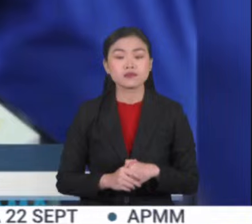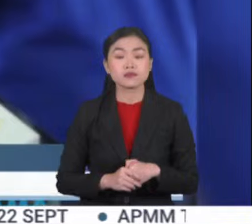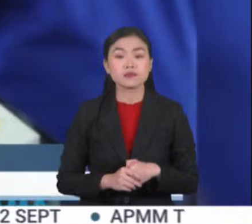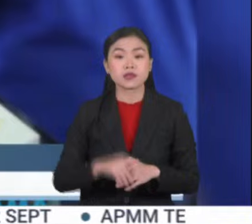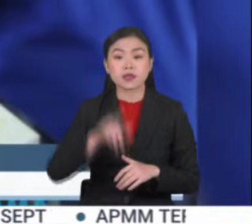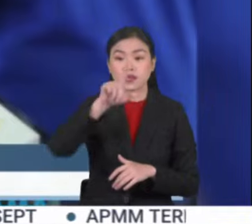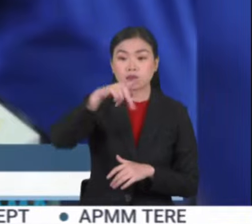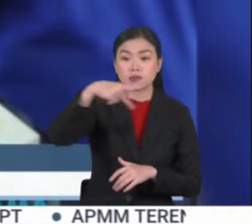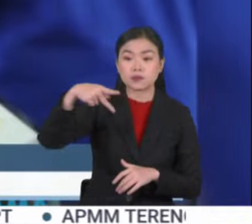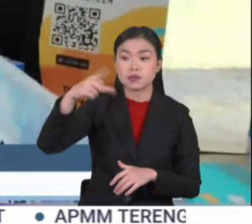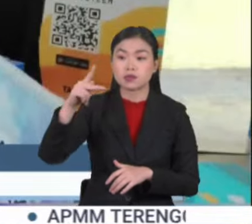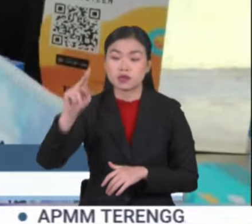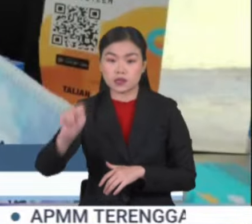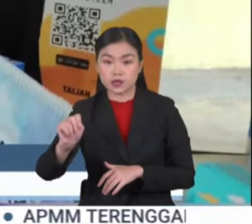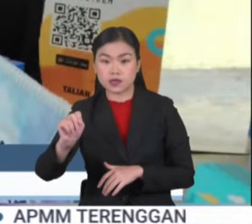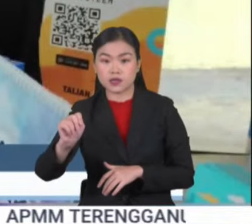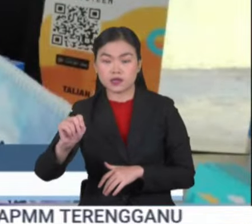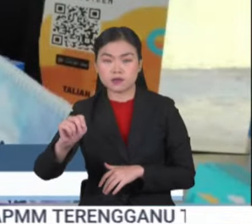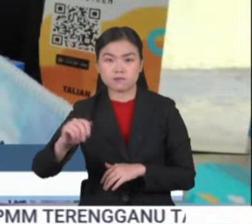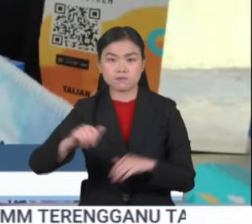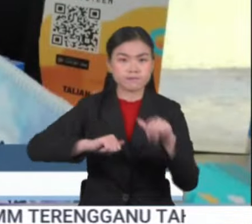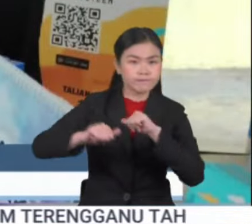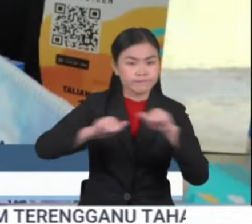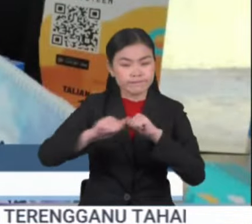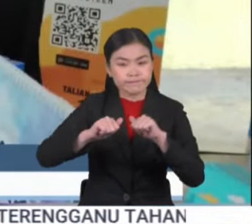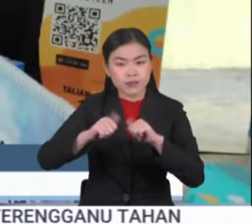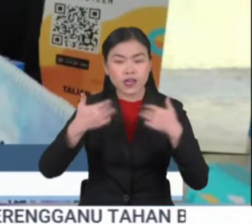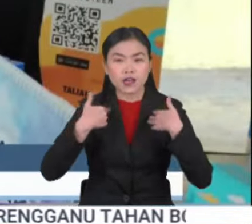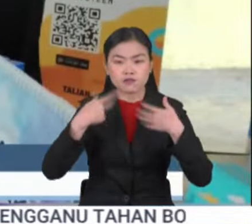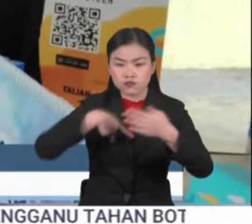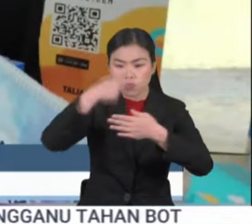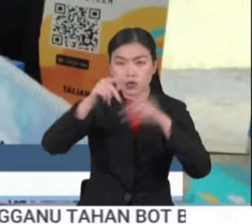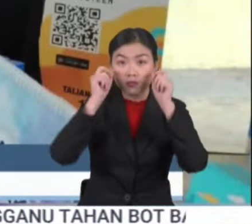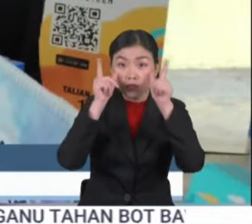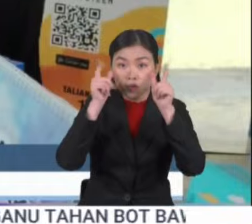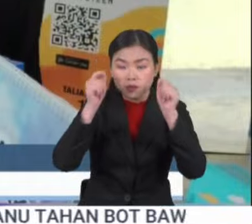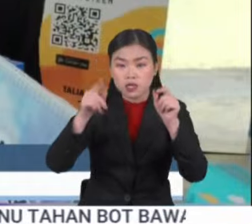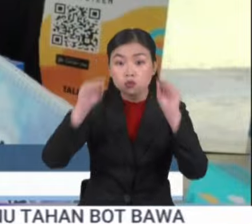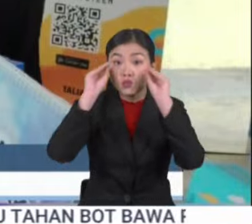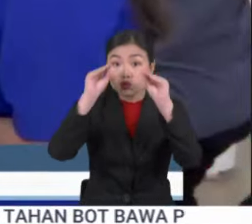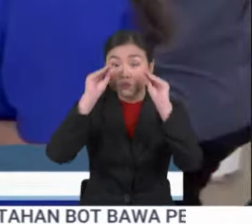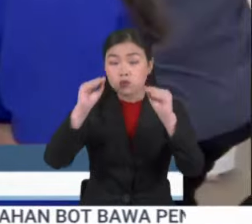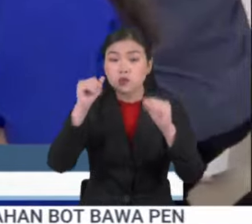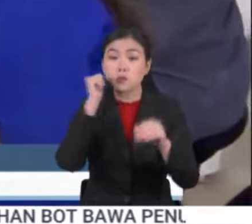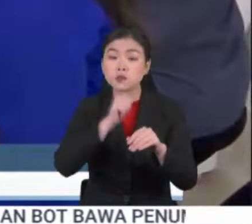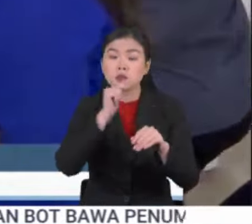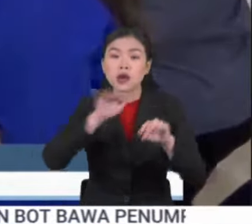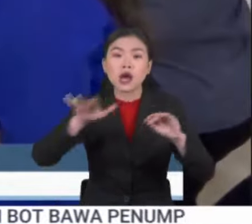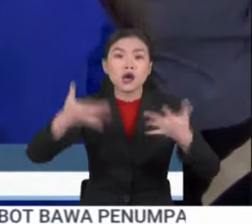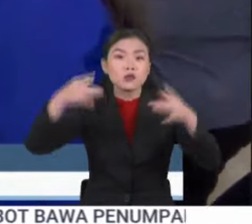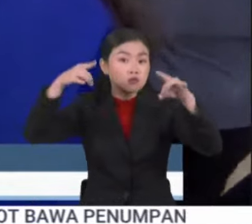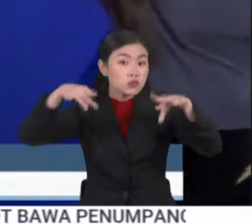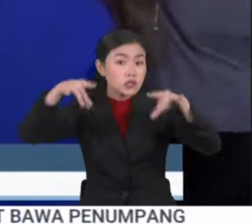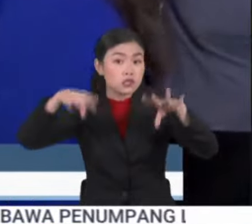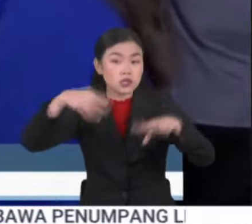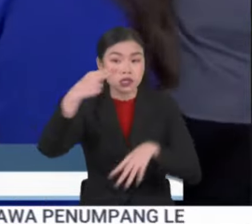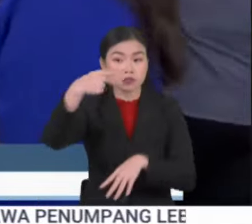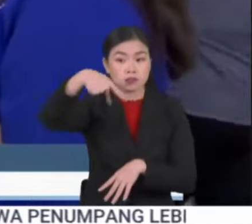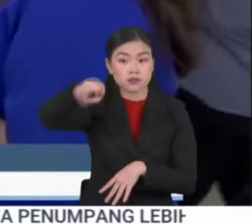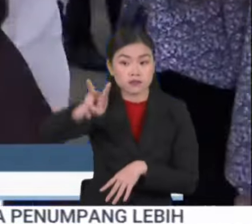beliau, LPPKN giat mengadakan program kesedaran untuk mengajar wanita di Malaysia cara menjalani ujian